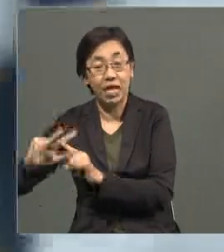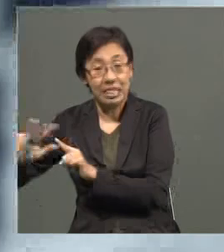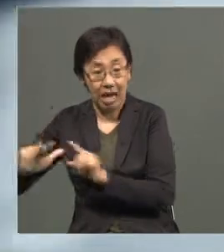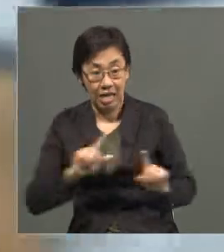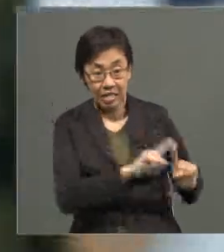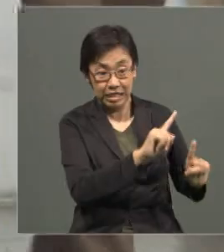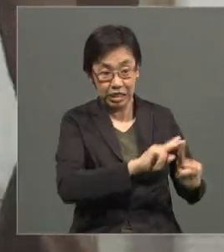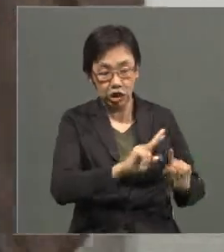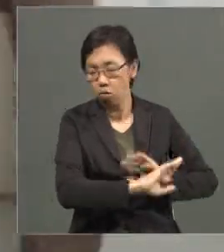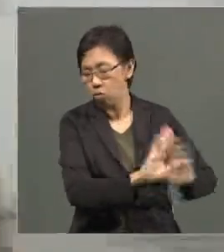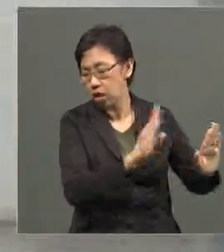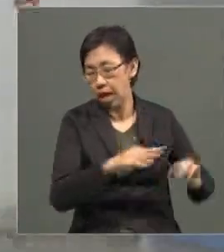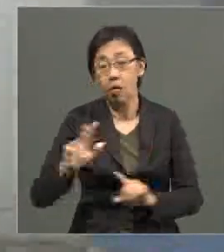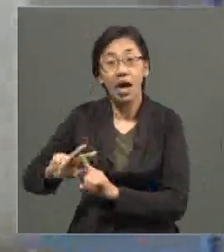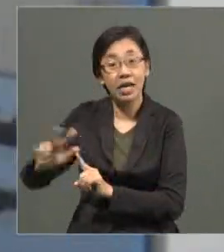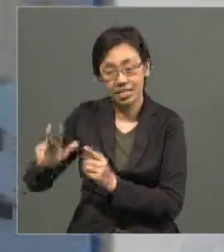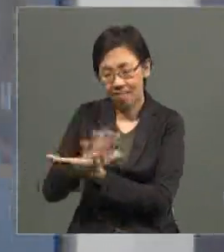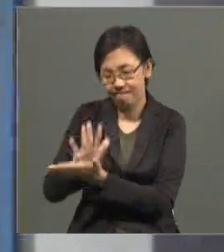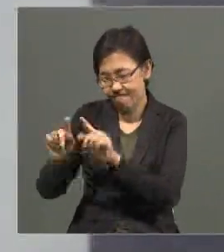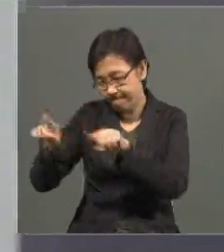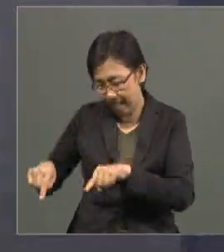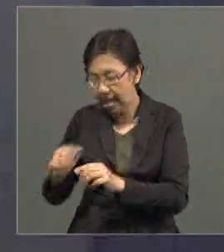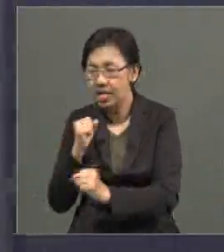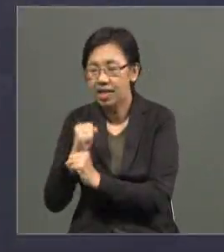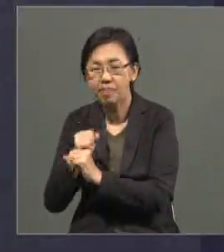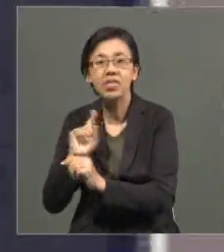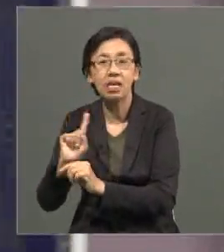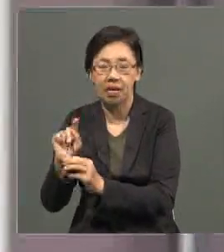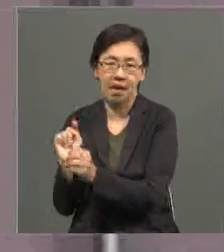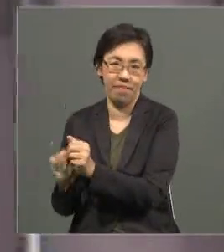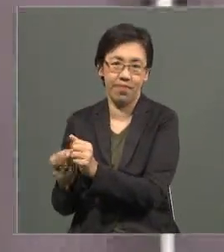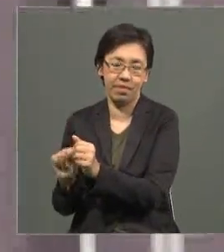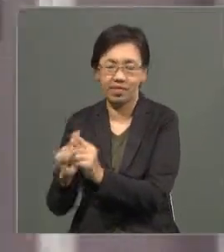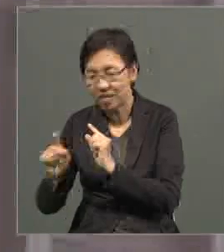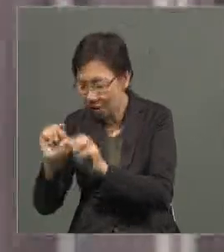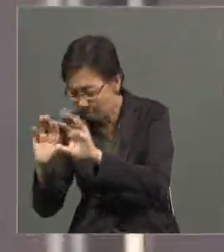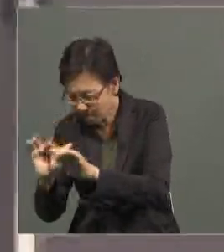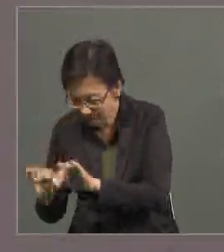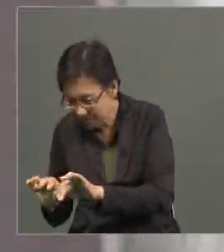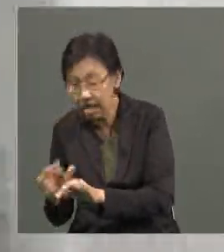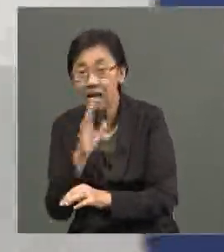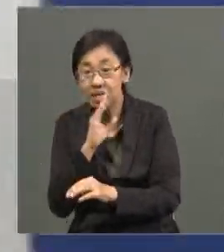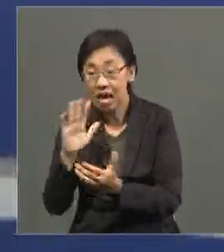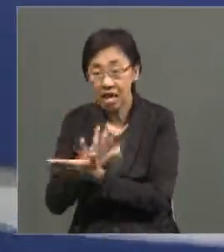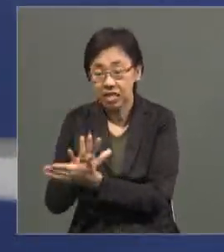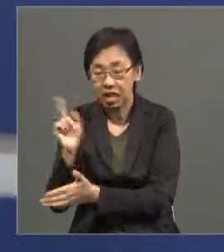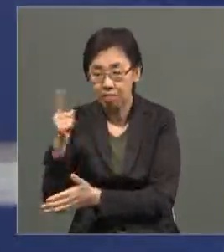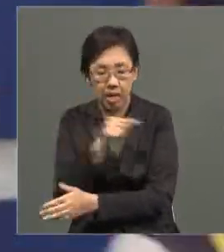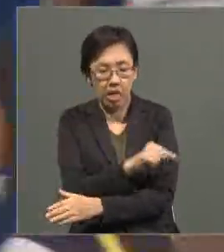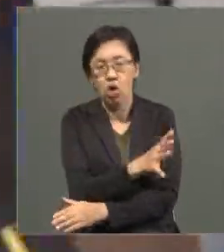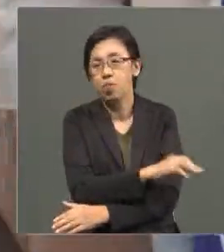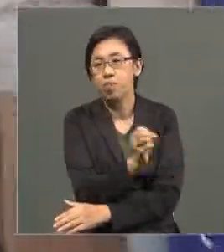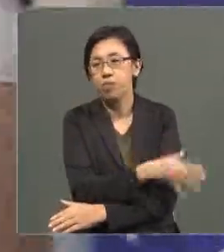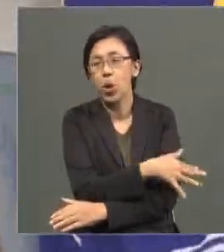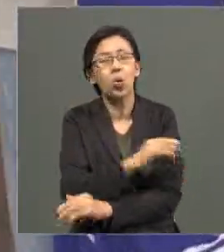ครู่คุณสนธิเล่าอ่ะว่าไปทำกับหน่วยงานราชการปกติแล้วเนี่ยถ้าหากว่าพินัยกรรมมันมีฉบับที่ใหม่กว่าเนี่ยฉบับเก่ามันจะตกไป